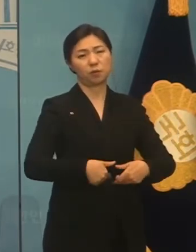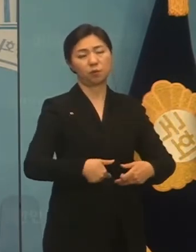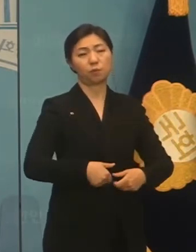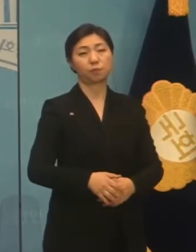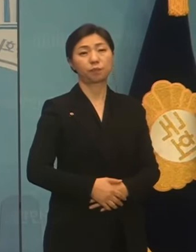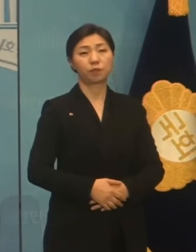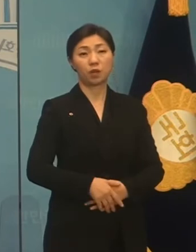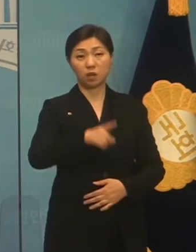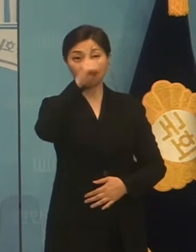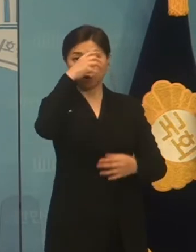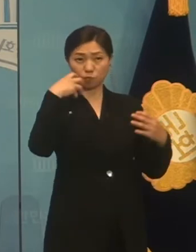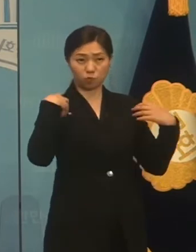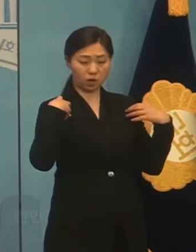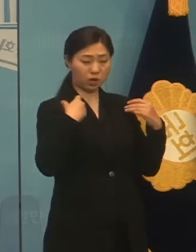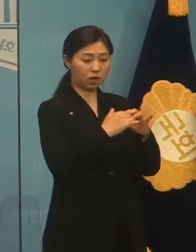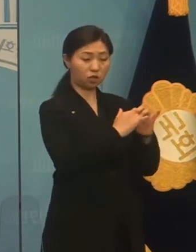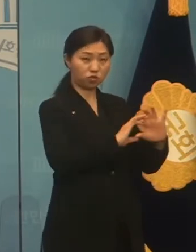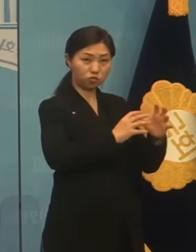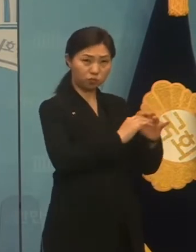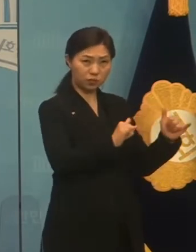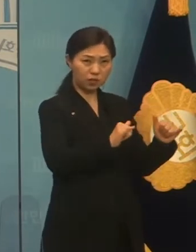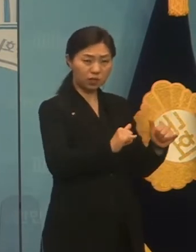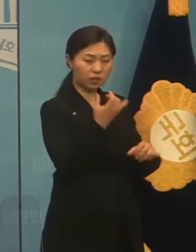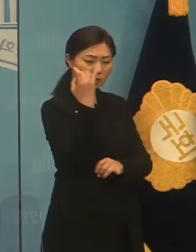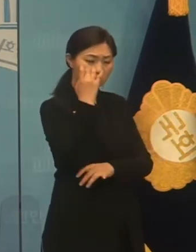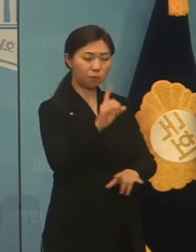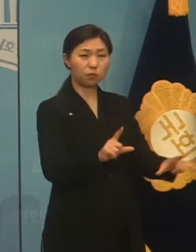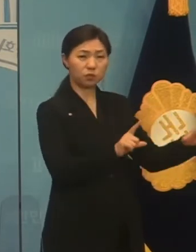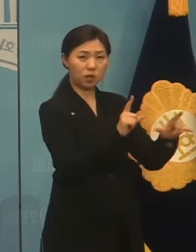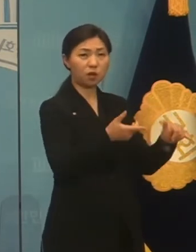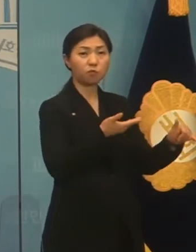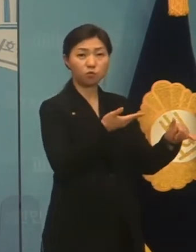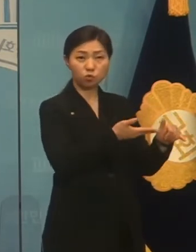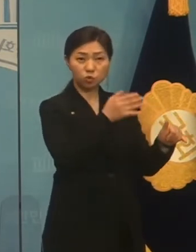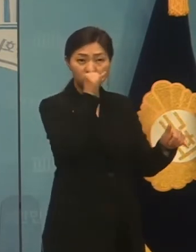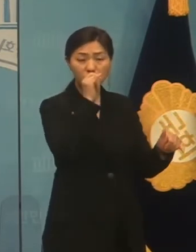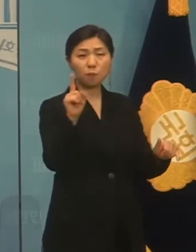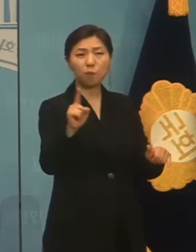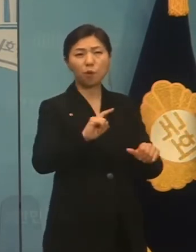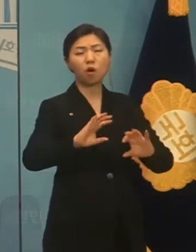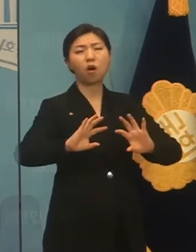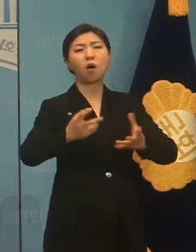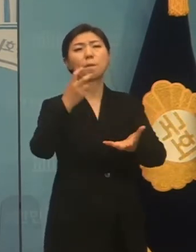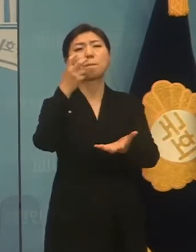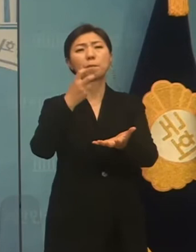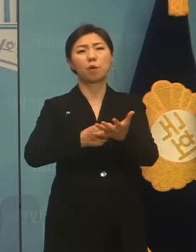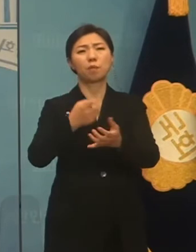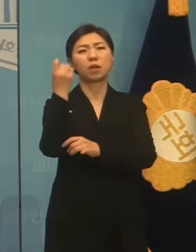국가가 국민의 기본적인 삶을 책임지는 것은 헌법의 기본 가치입니다.